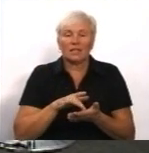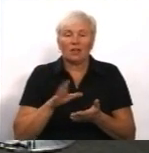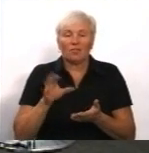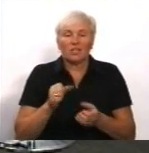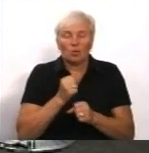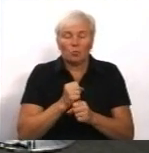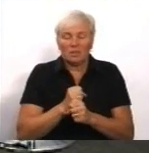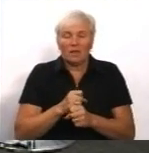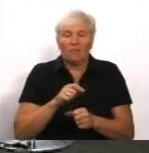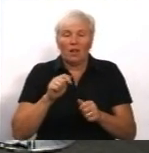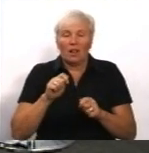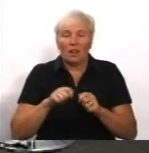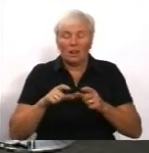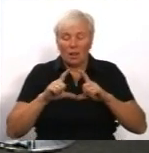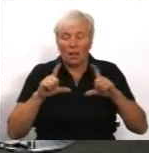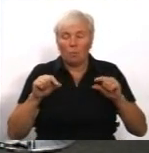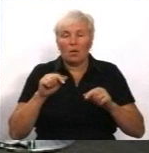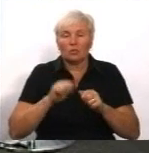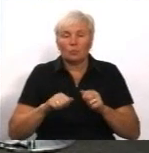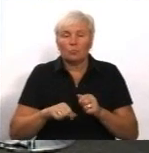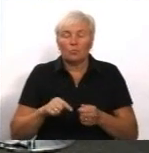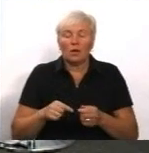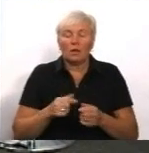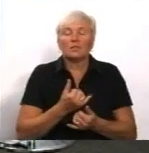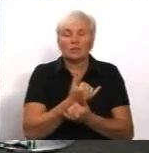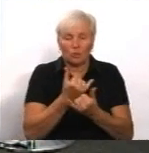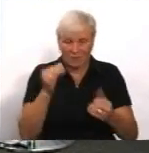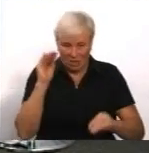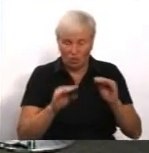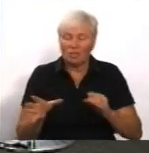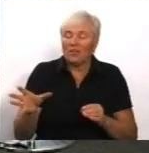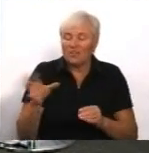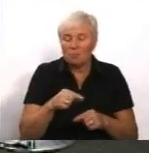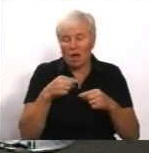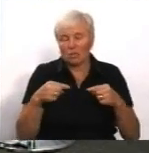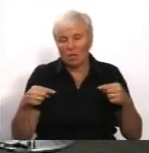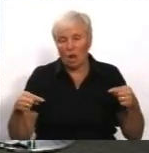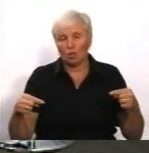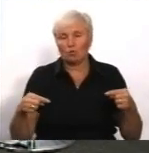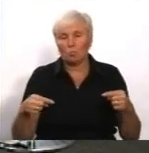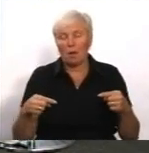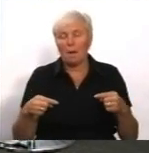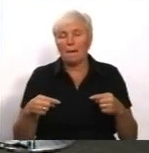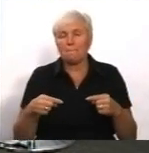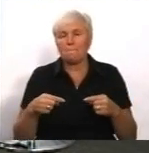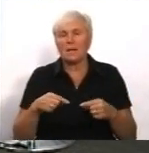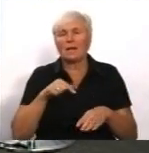Лабораторія оснащена всіма засобами сьогодні. І полімеразна лицьова реакція,